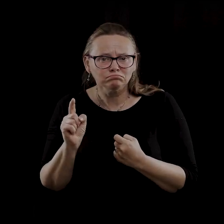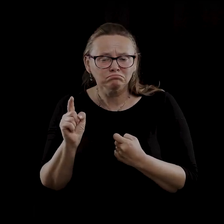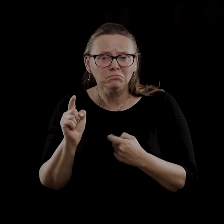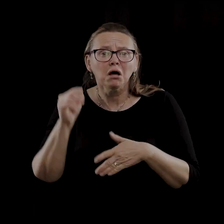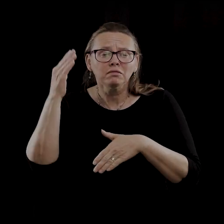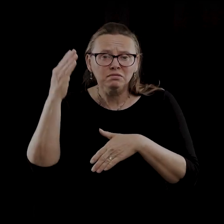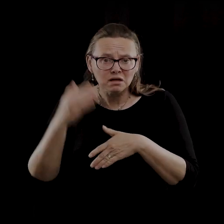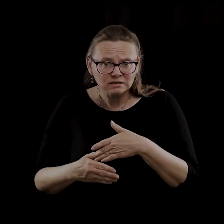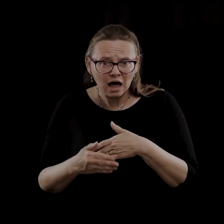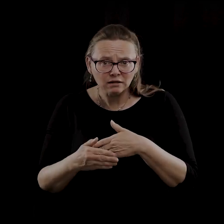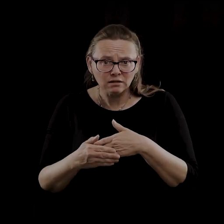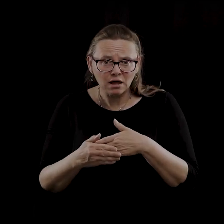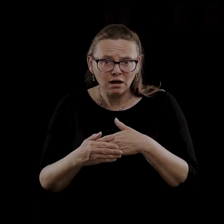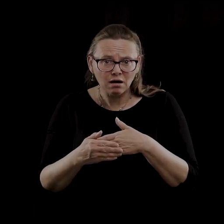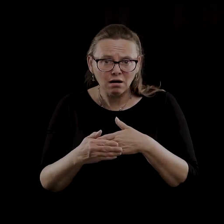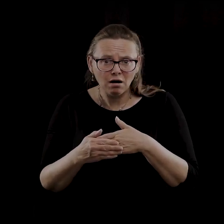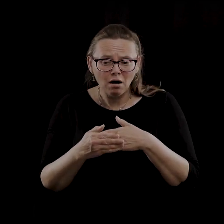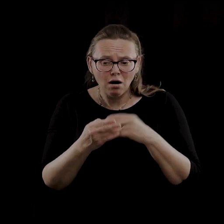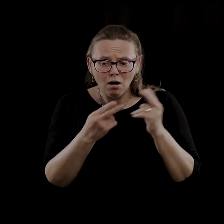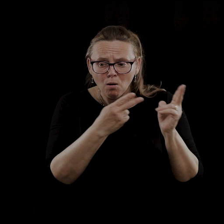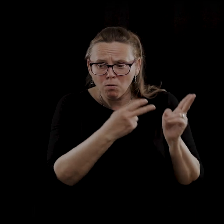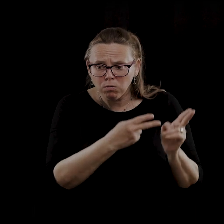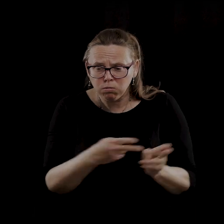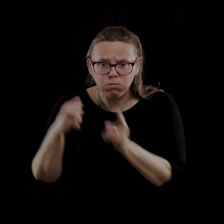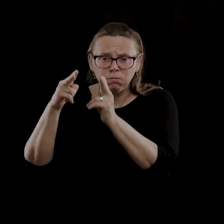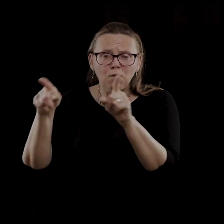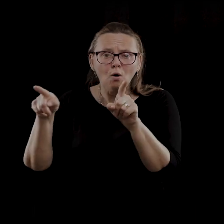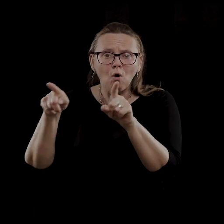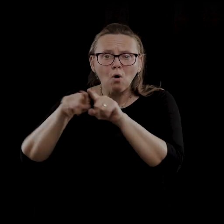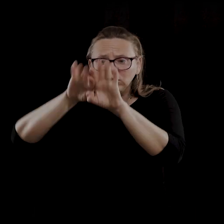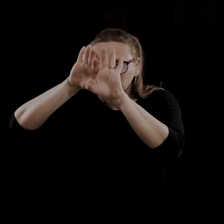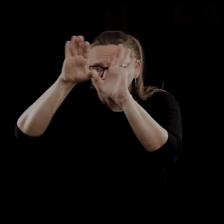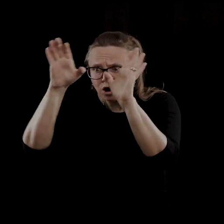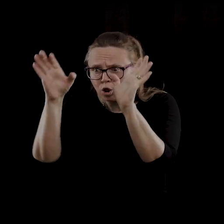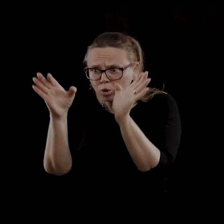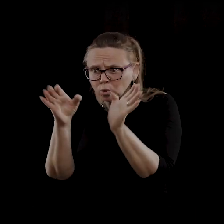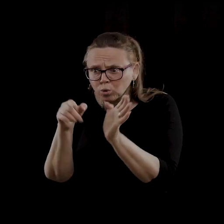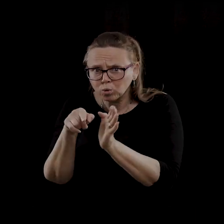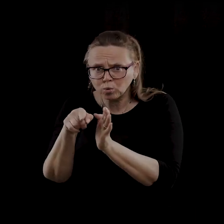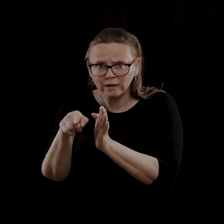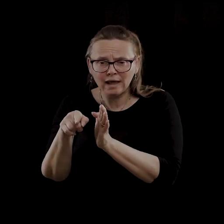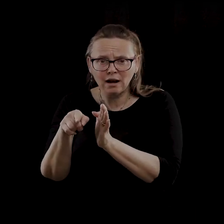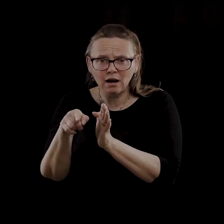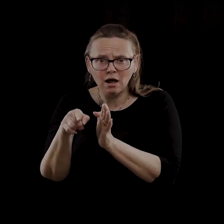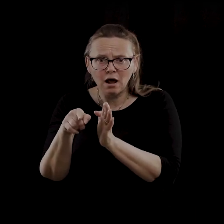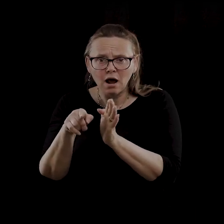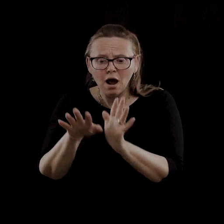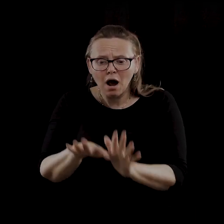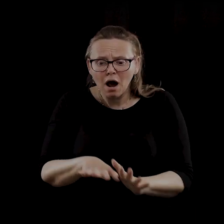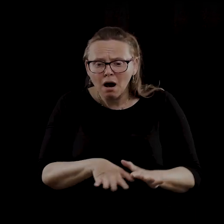Nazadnje ga je odpihnil v nekakšen tunel. Koki je padal.